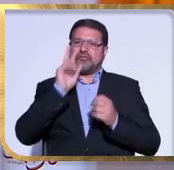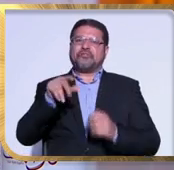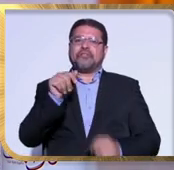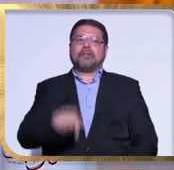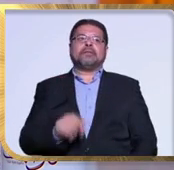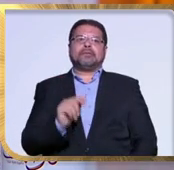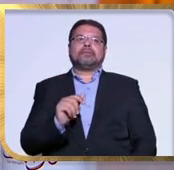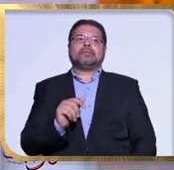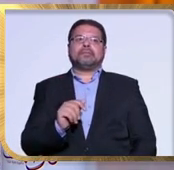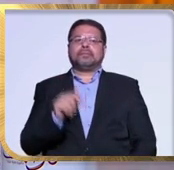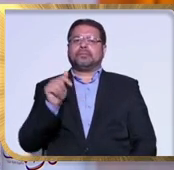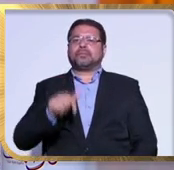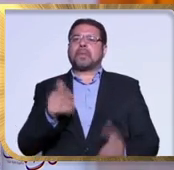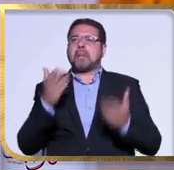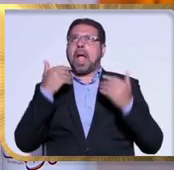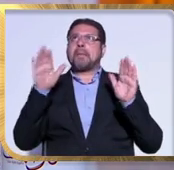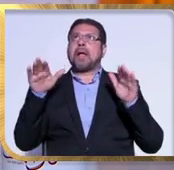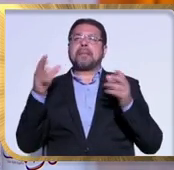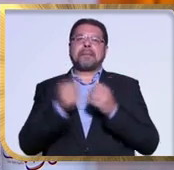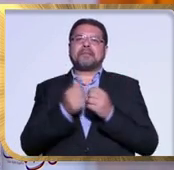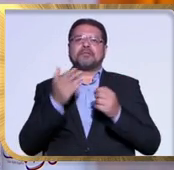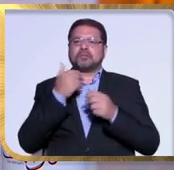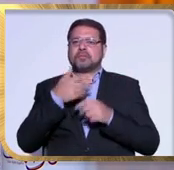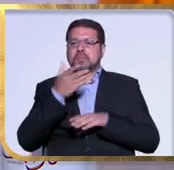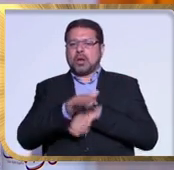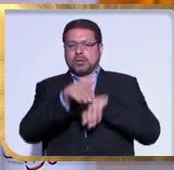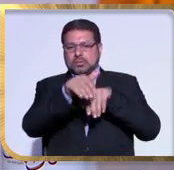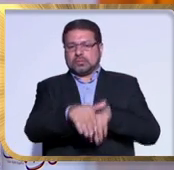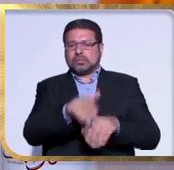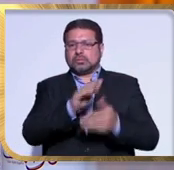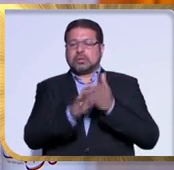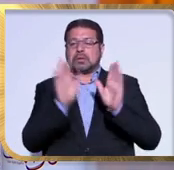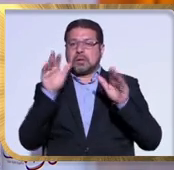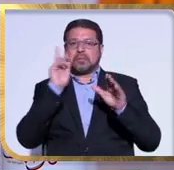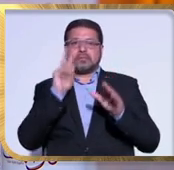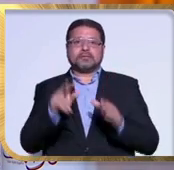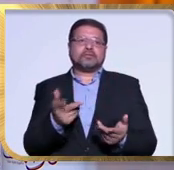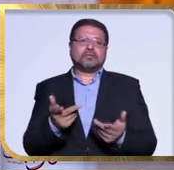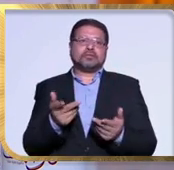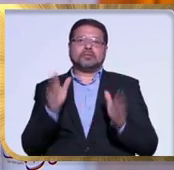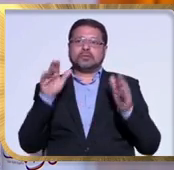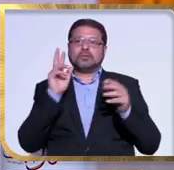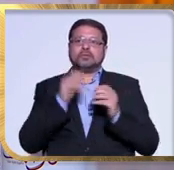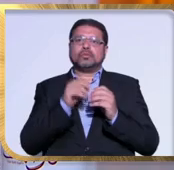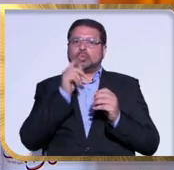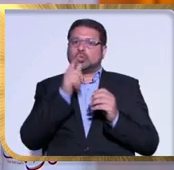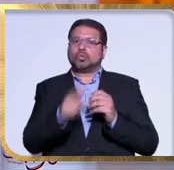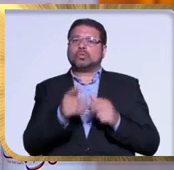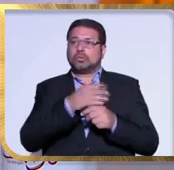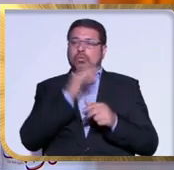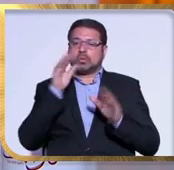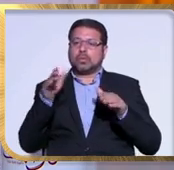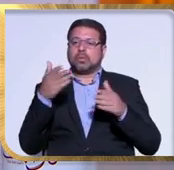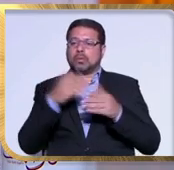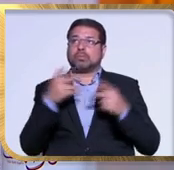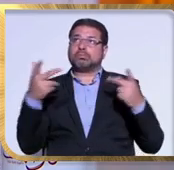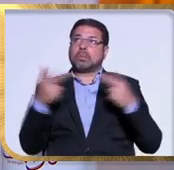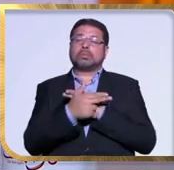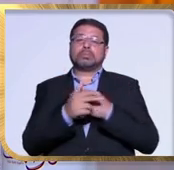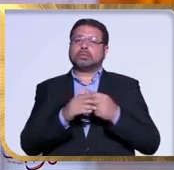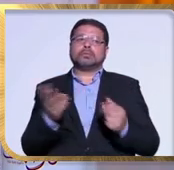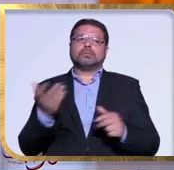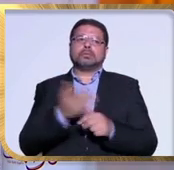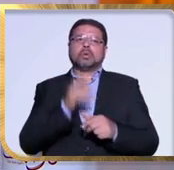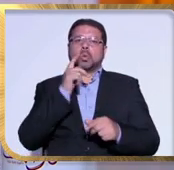الوحي دلوقتي ما بقاش فيه و بعد انتقال النبي عليه الصلاه والسلام ما بقاش في وحي فهو بيقول وان الوحي قد انقطع